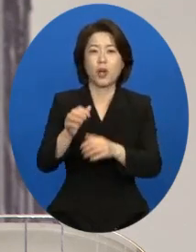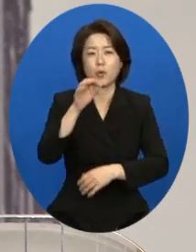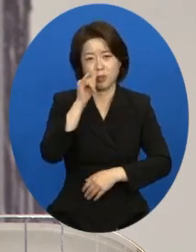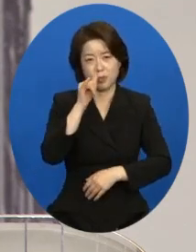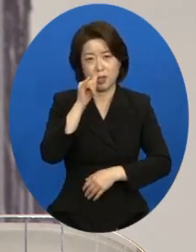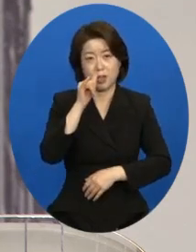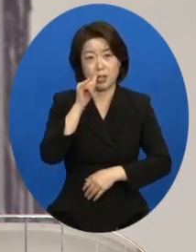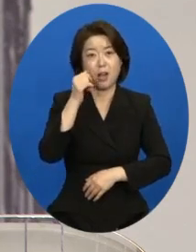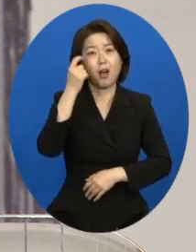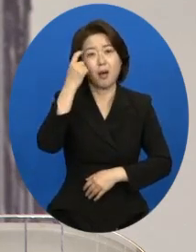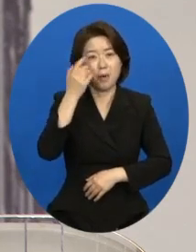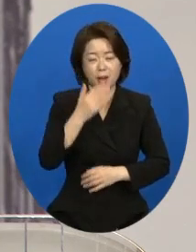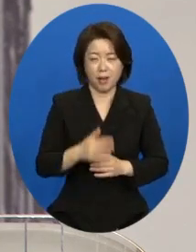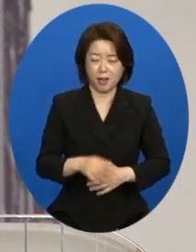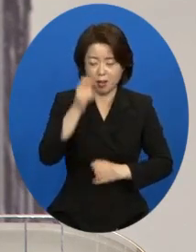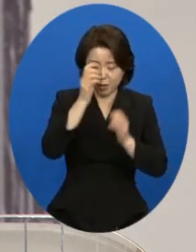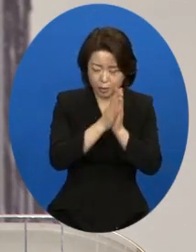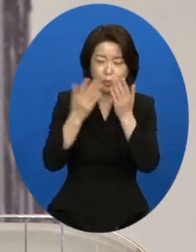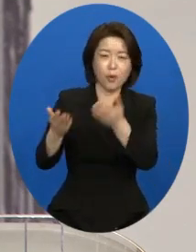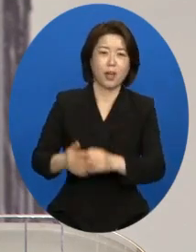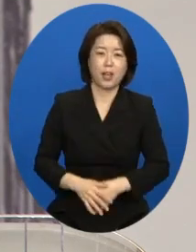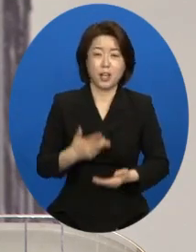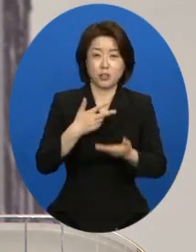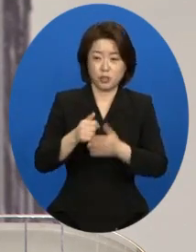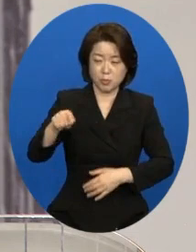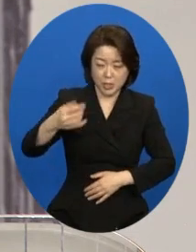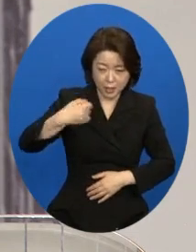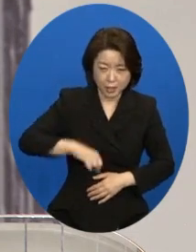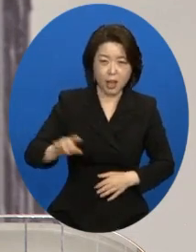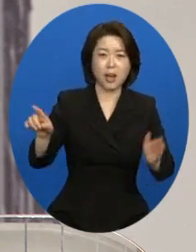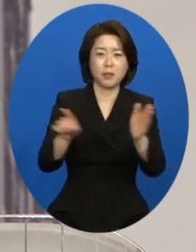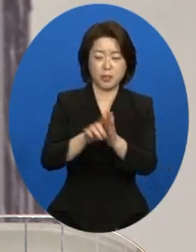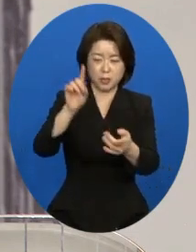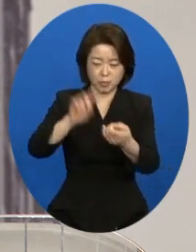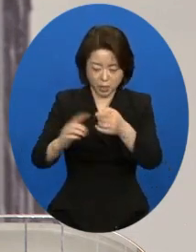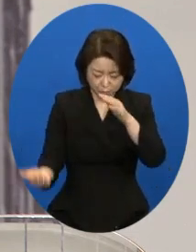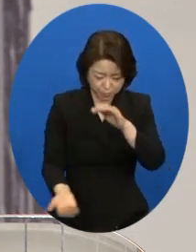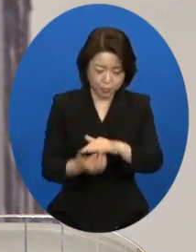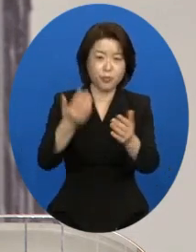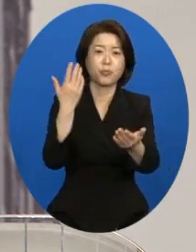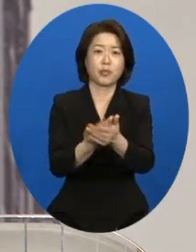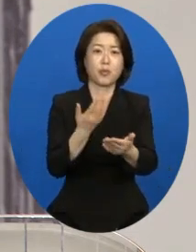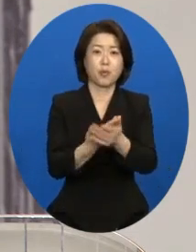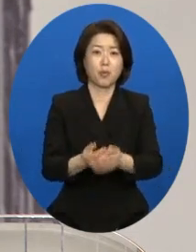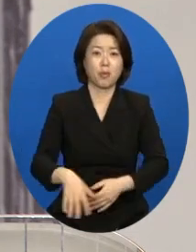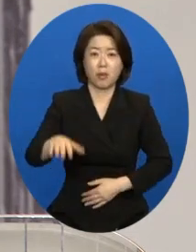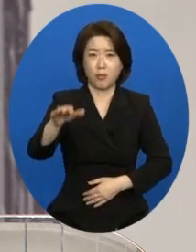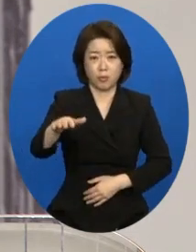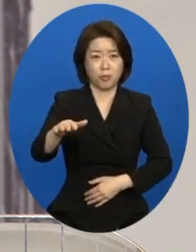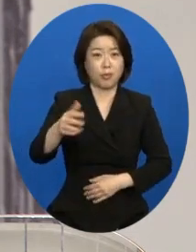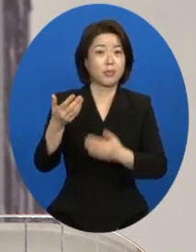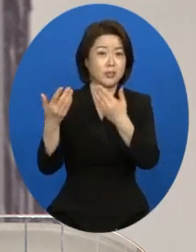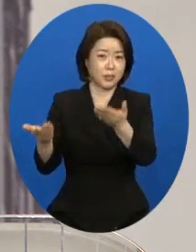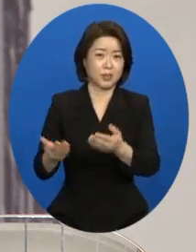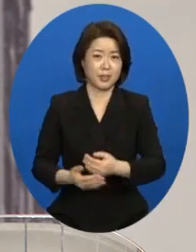제가 기도를 했습니다. 주님, 이 딸의 믿음대로 이루어 주옵소서. 그렇게 해서 기도를